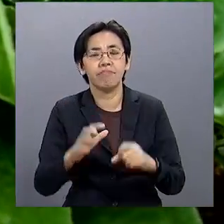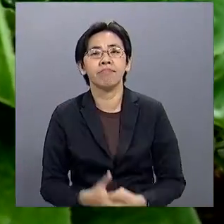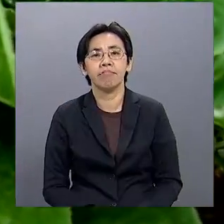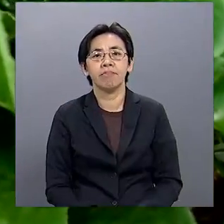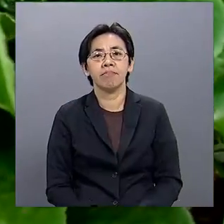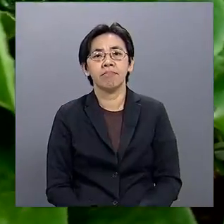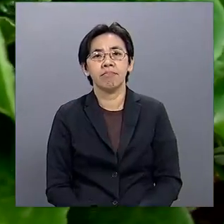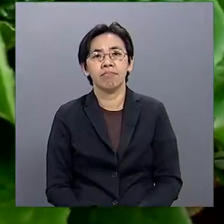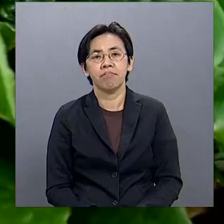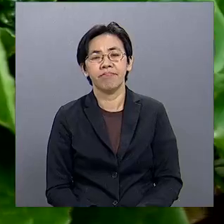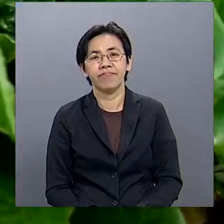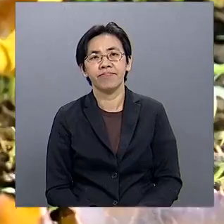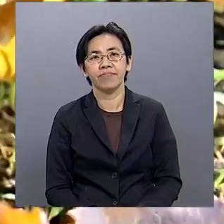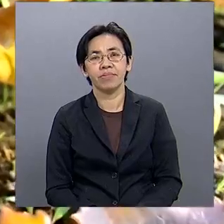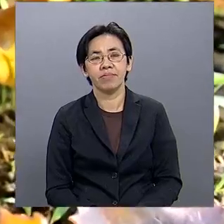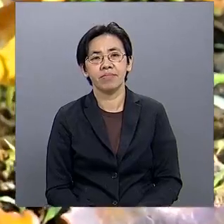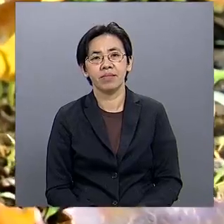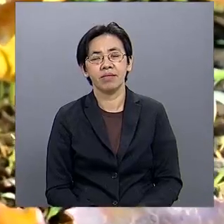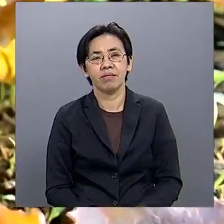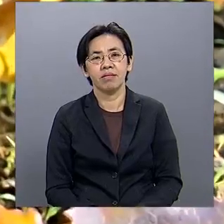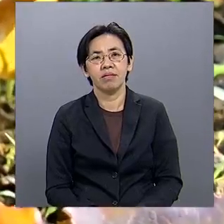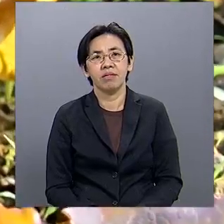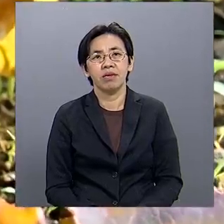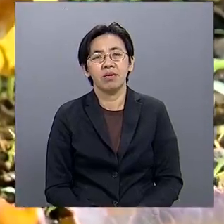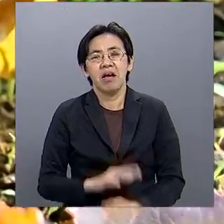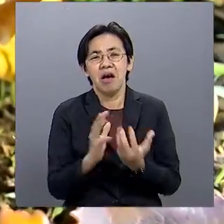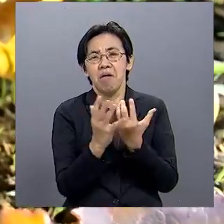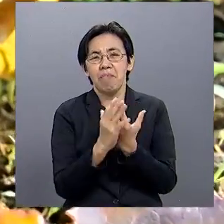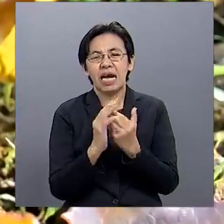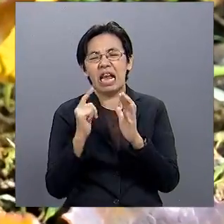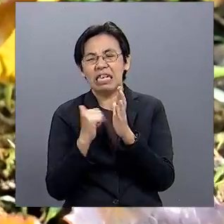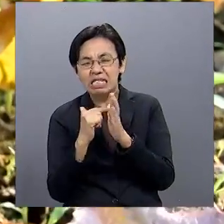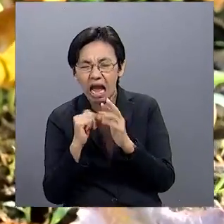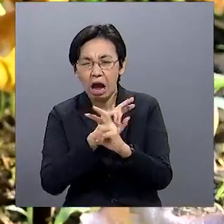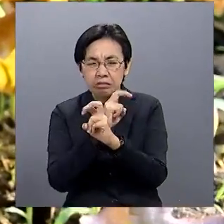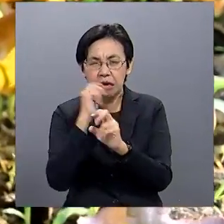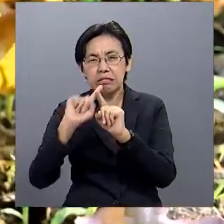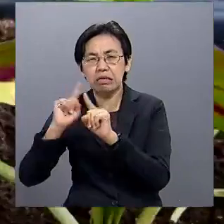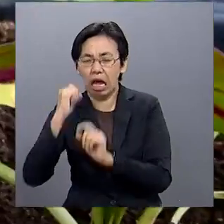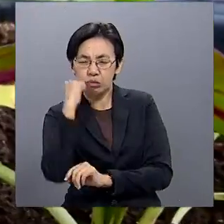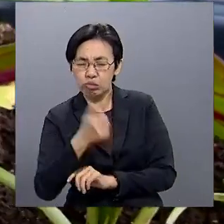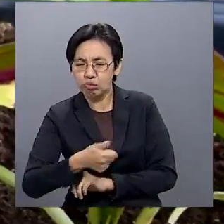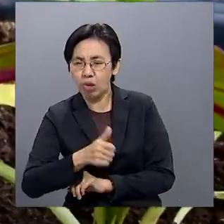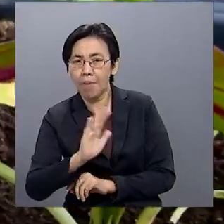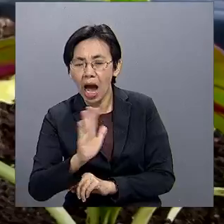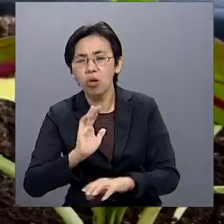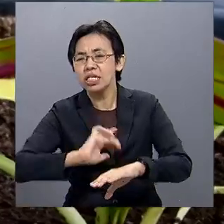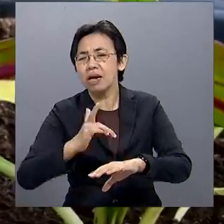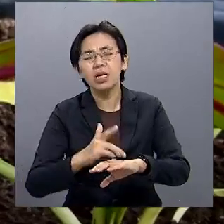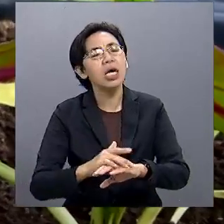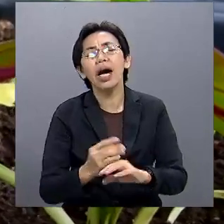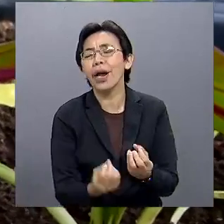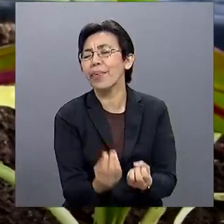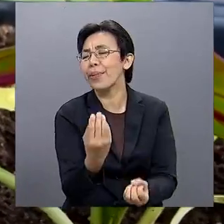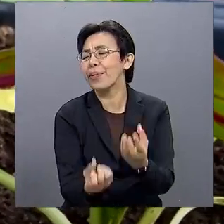คุณผู้ชมครับช่วงนี้อะไรถ้าเกิดมันออร์แกนิกนะพี่ปุ๊เป้โอ้มันจะขายดีอะไรที่ได้จากธรรมชาติไร้ซึ่งสารเคมีต่างๆเนี่ยนะครับอย่